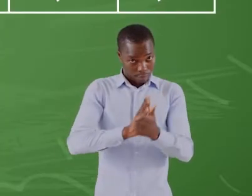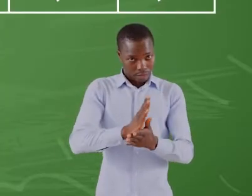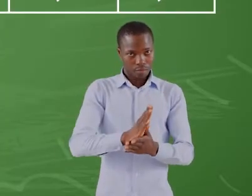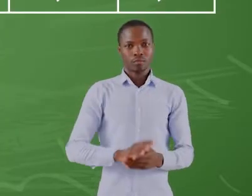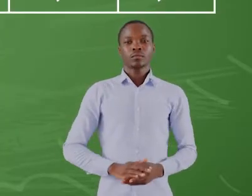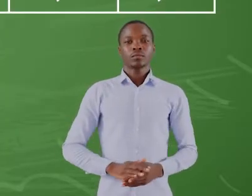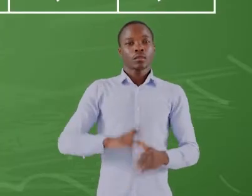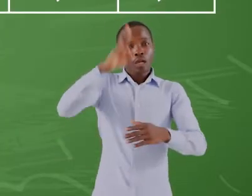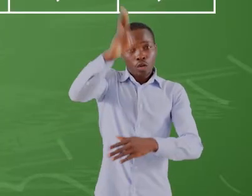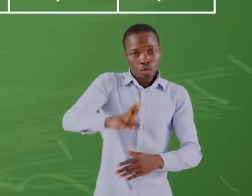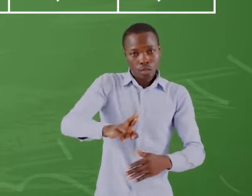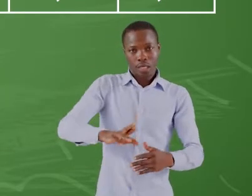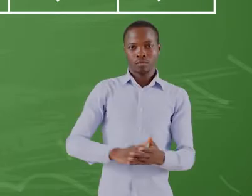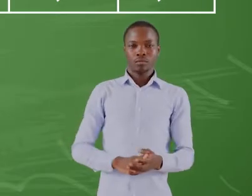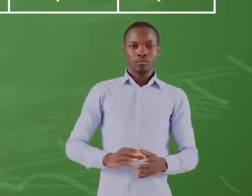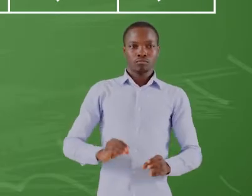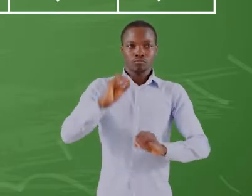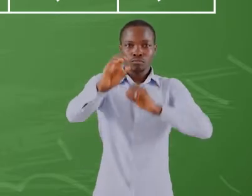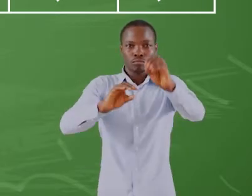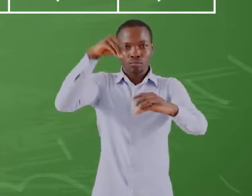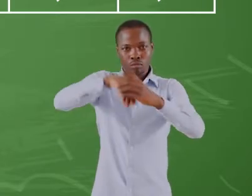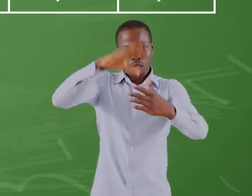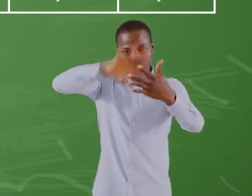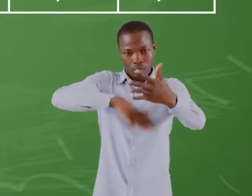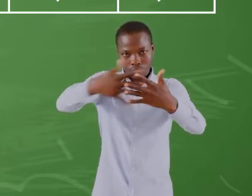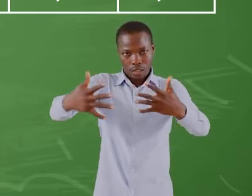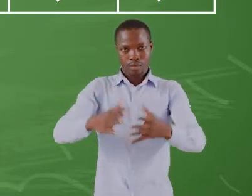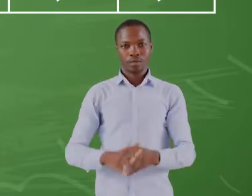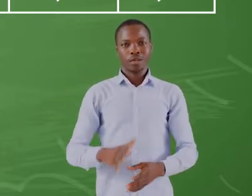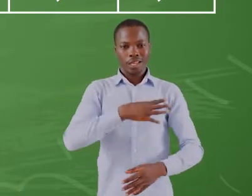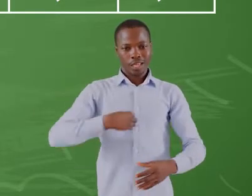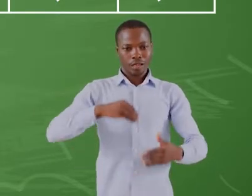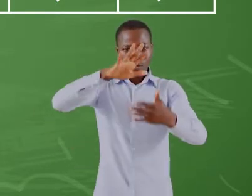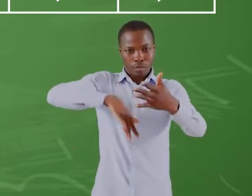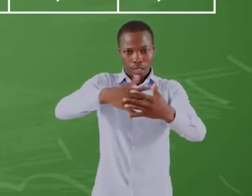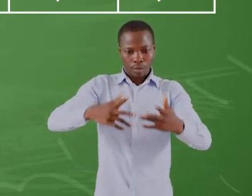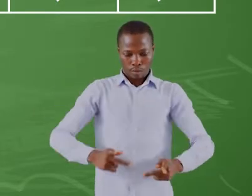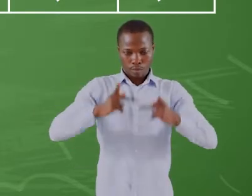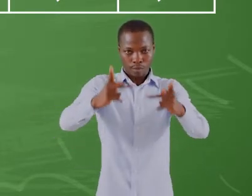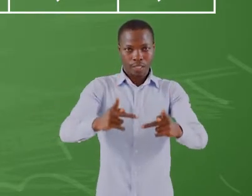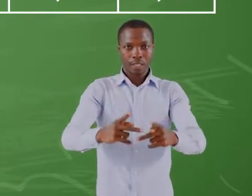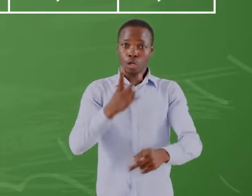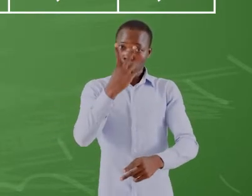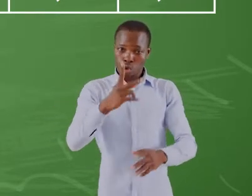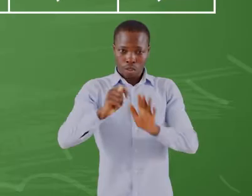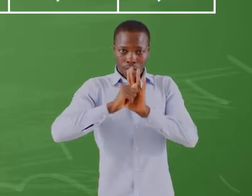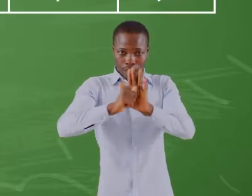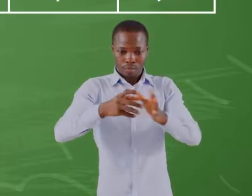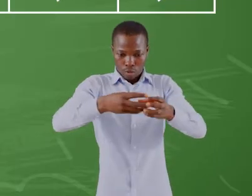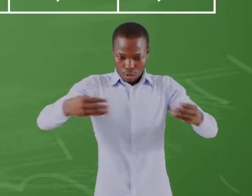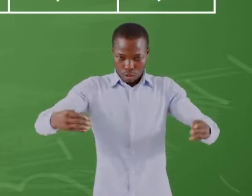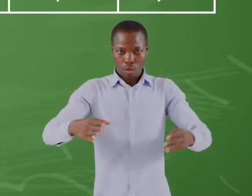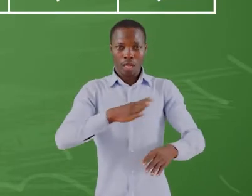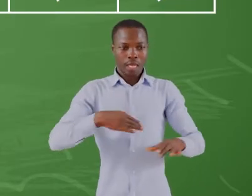Les résultats sont consignés dans un tableau. Et le tableau va nous présenter les 2 types de sols et les